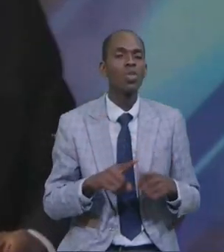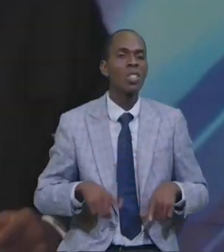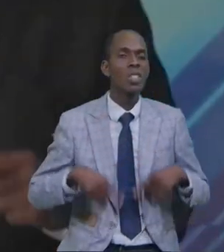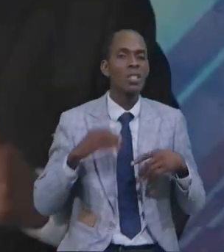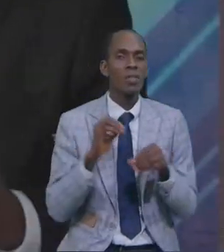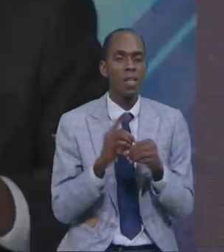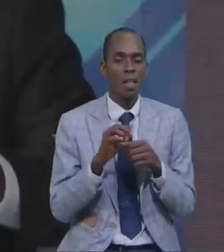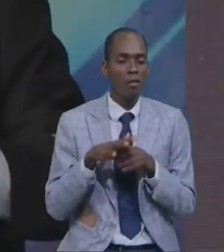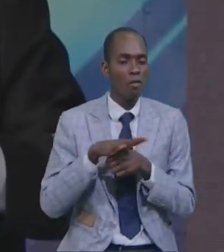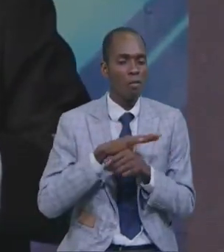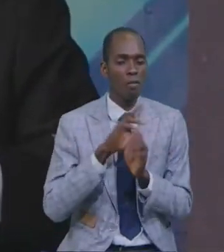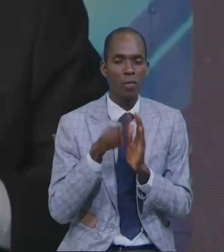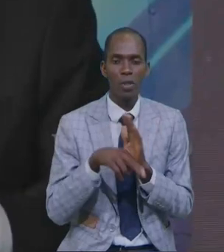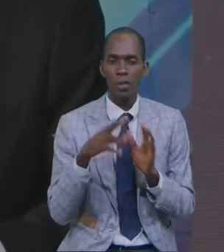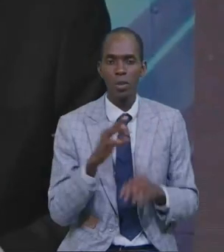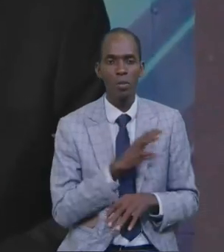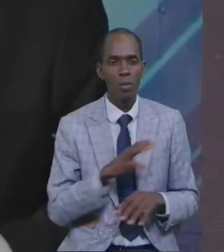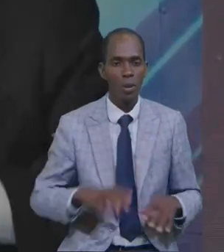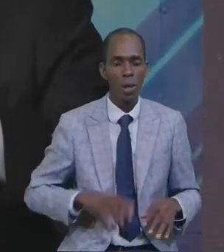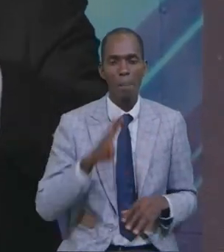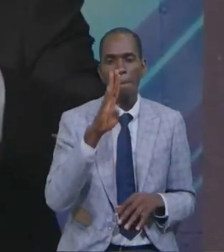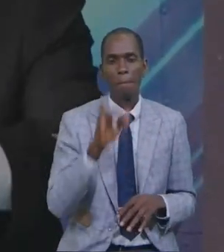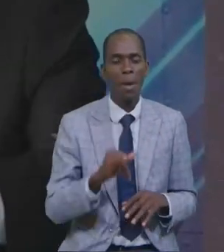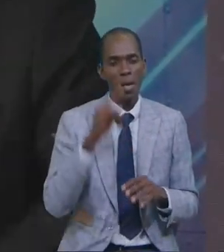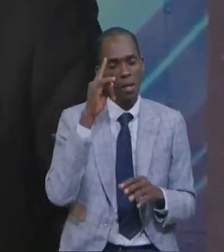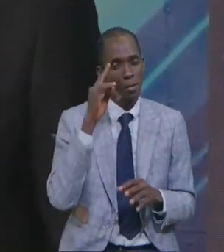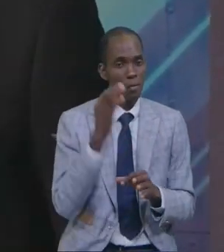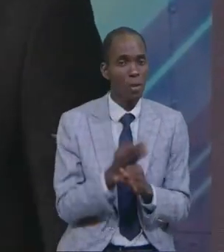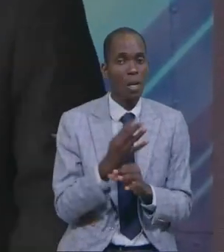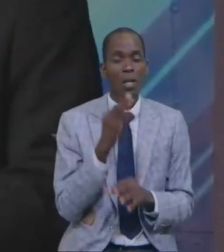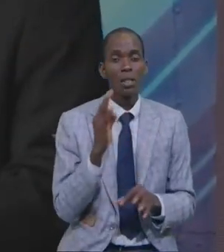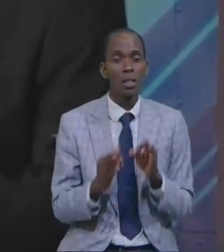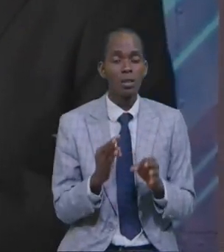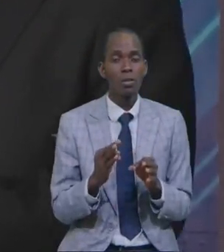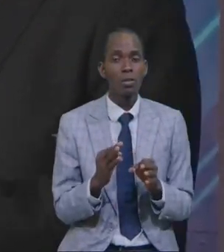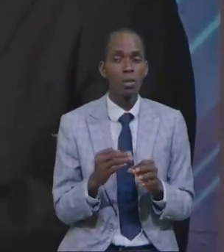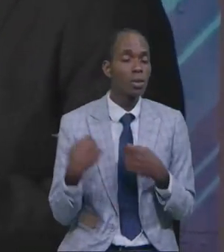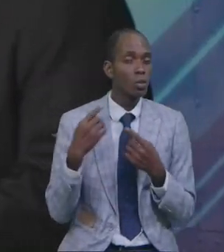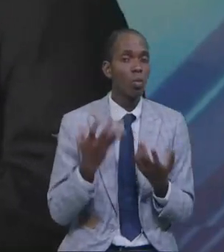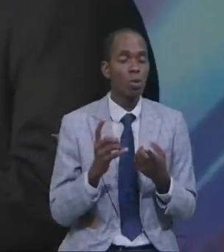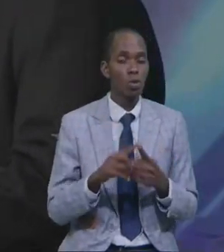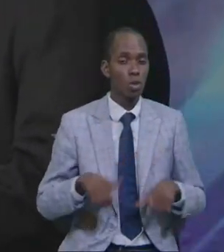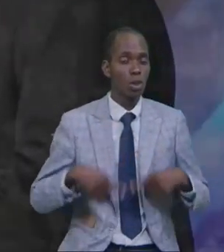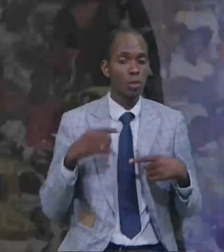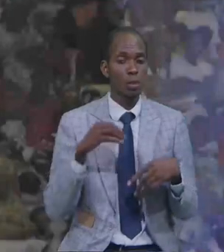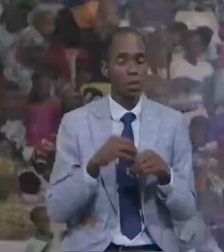dans la plénitude, nous voulons passer du salut à la sanctification. Deuxième point maintenant.